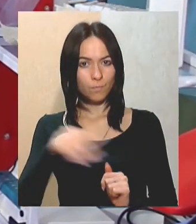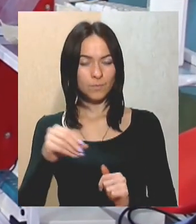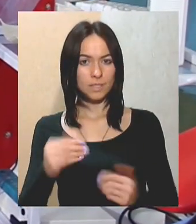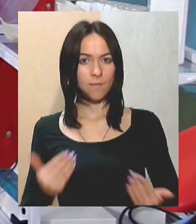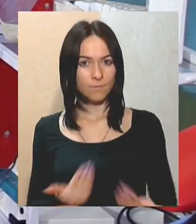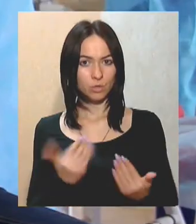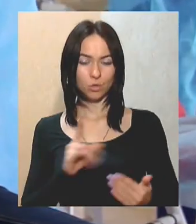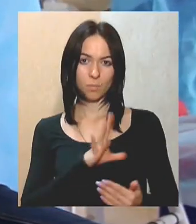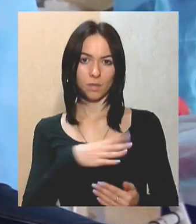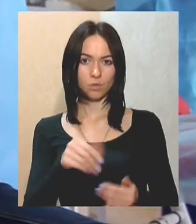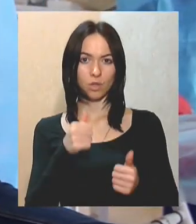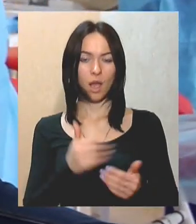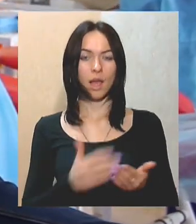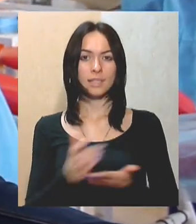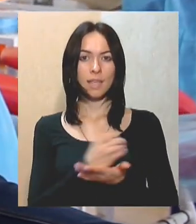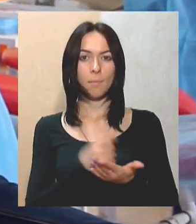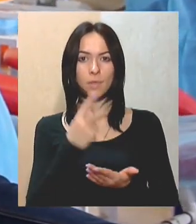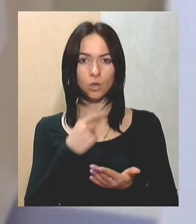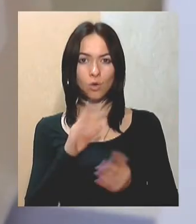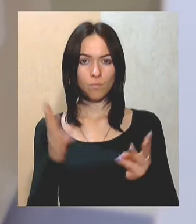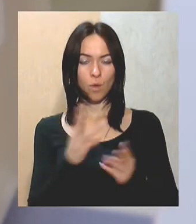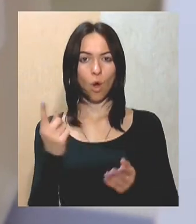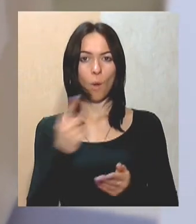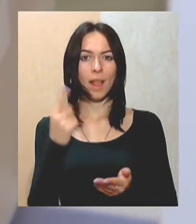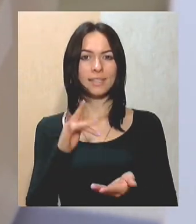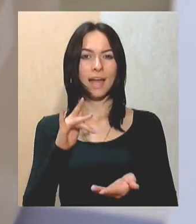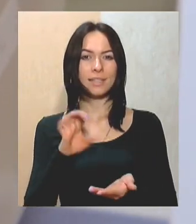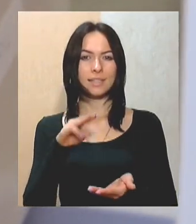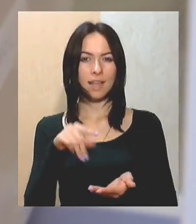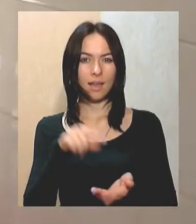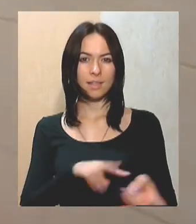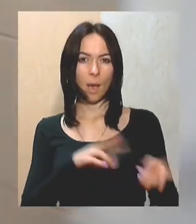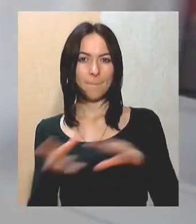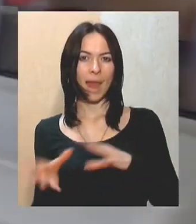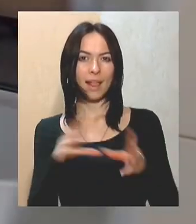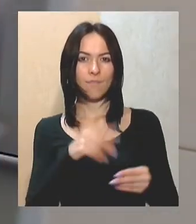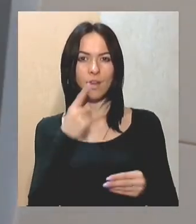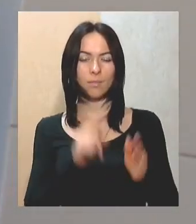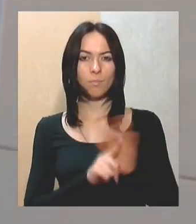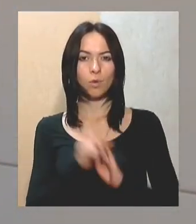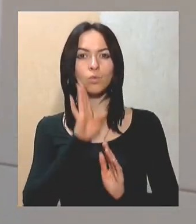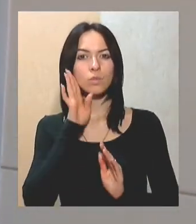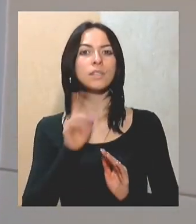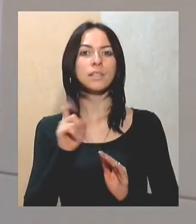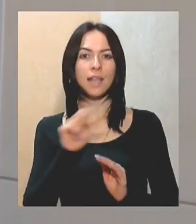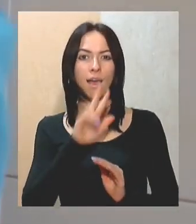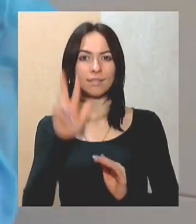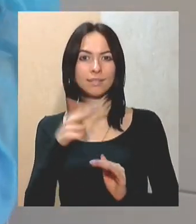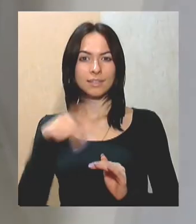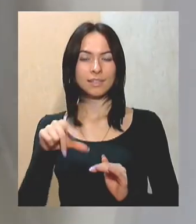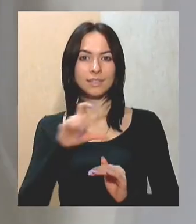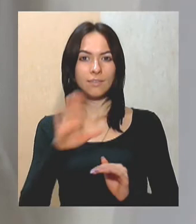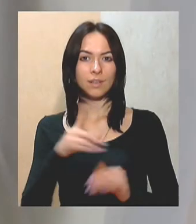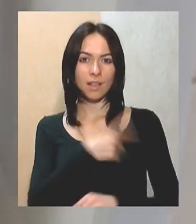для травмованих у пожежі обласна станція переливання крові розпочала сьогодні зранку. За перші 3,5 години медики прийняли 110